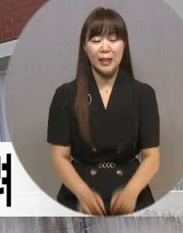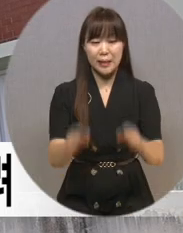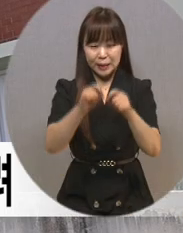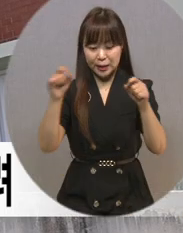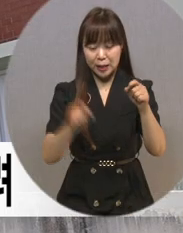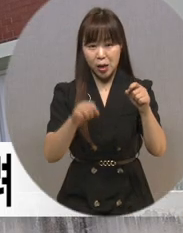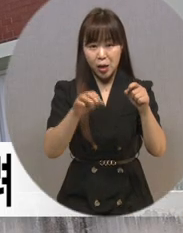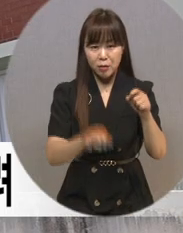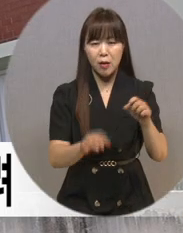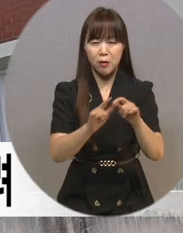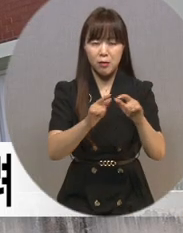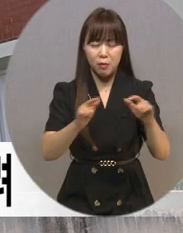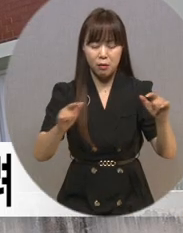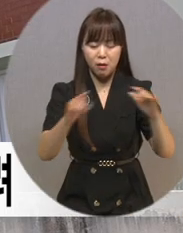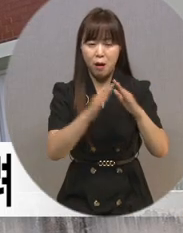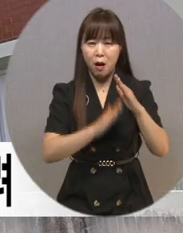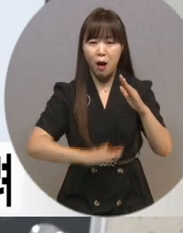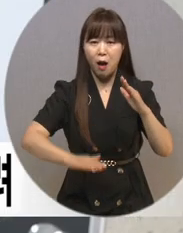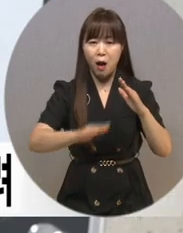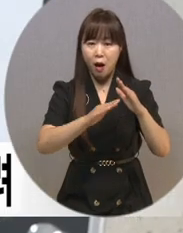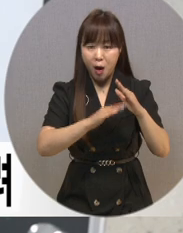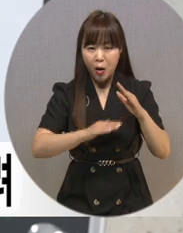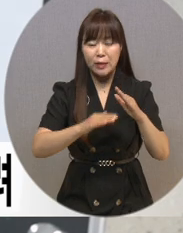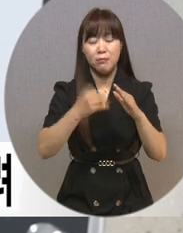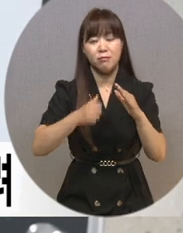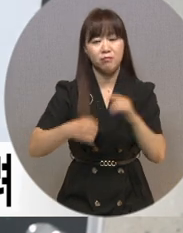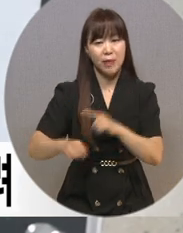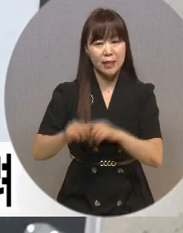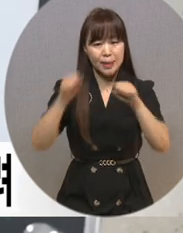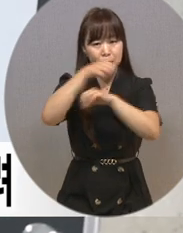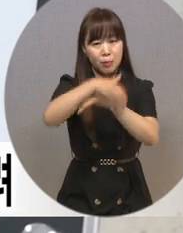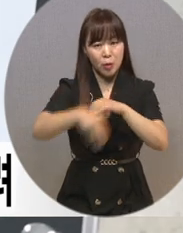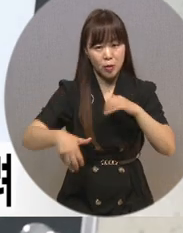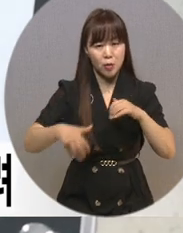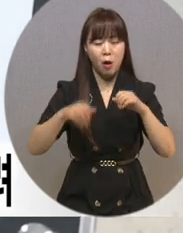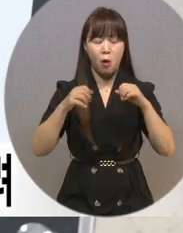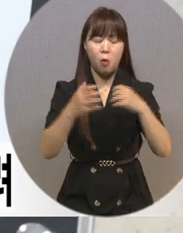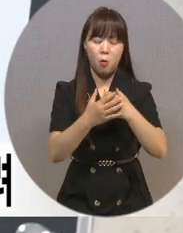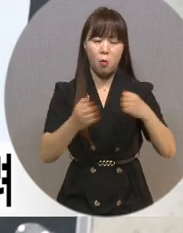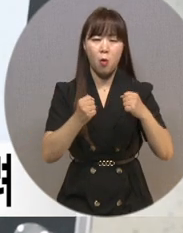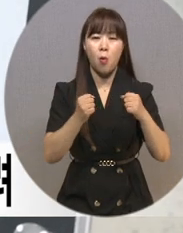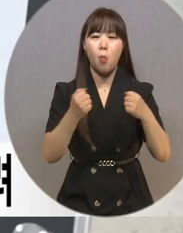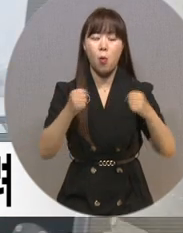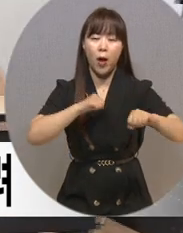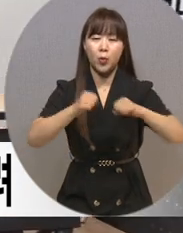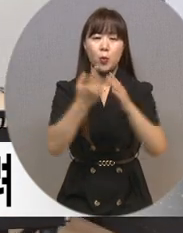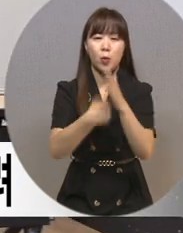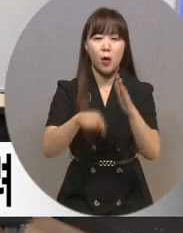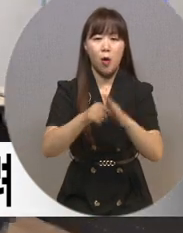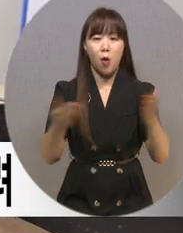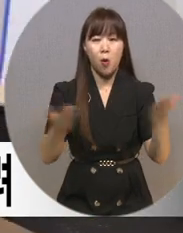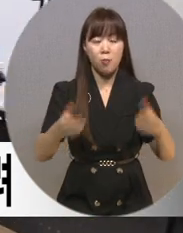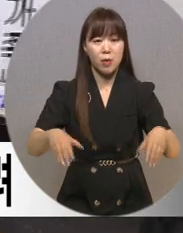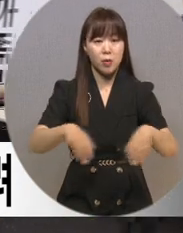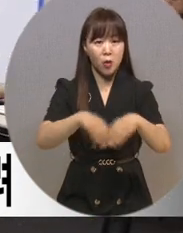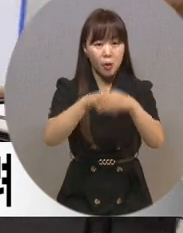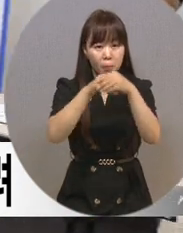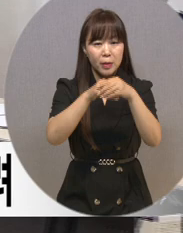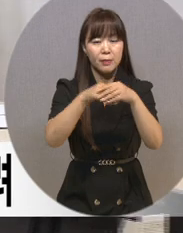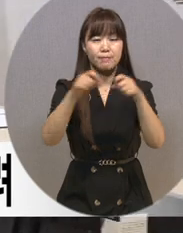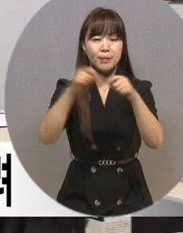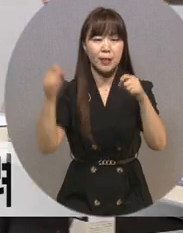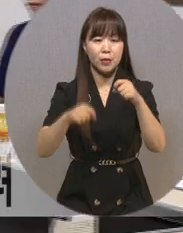장성군 다문화 가정 자녀들의 여가 활동과 건강한 스포츠 활동 지원을 위한 업무 협약식이 지난 3일 장성군